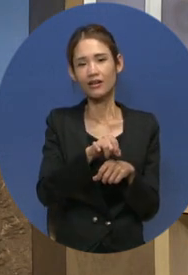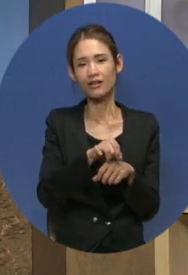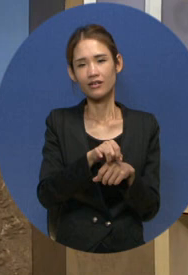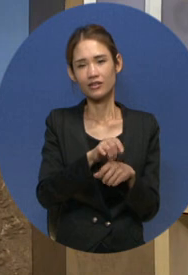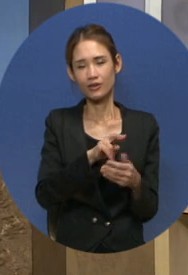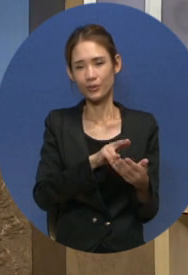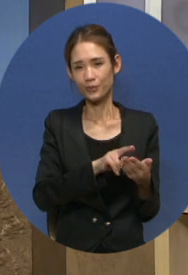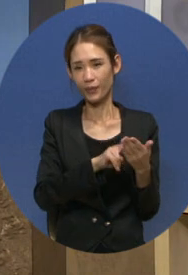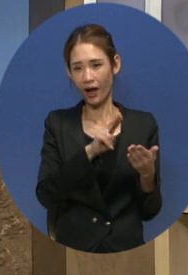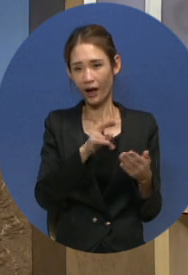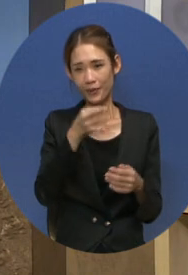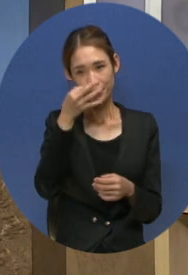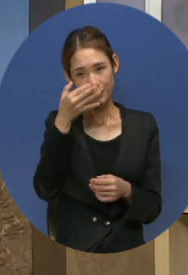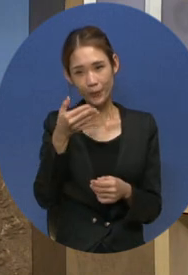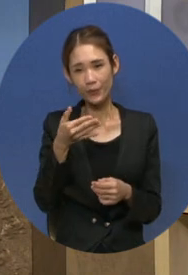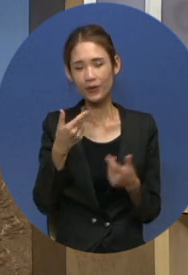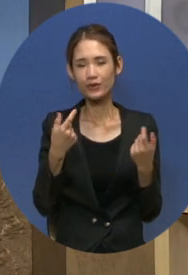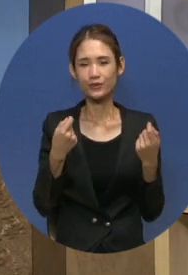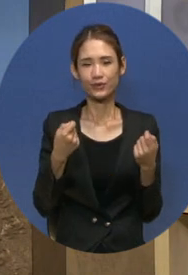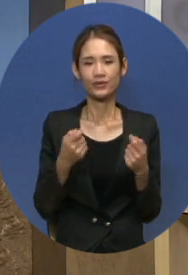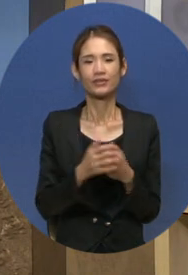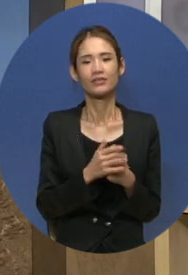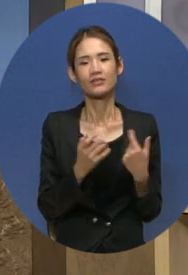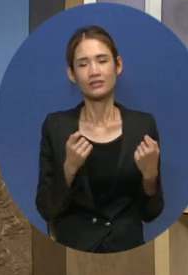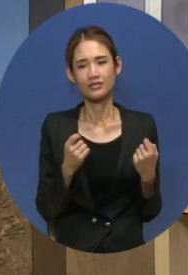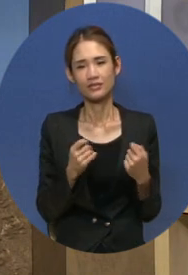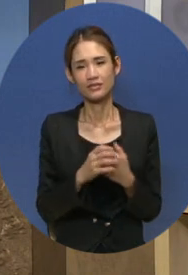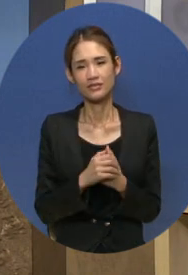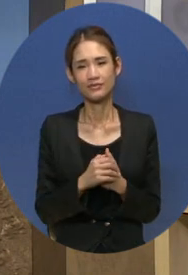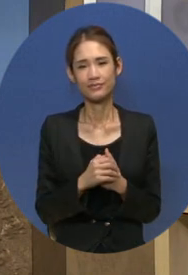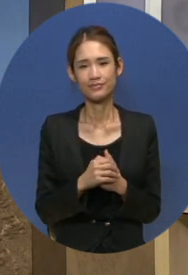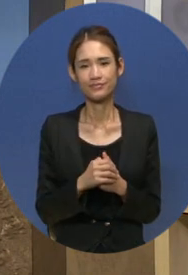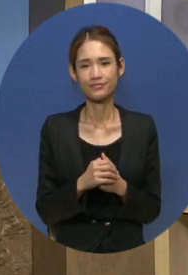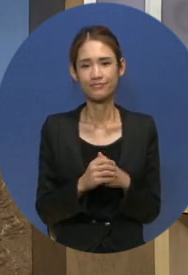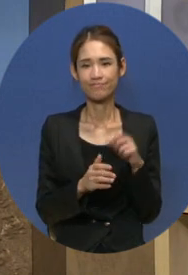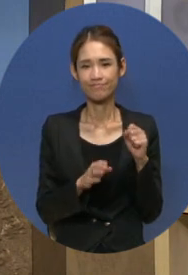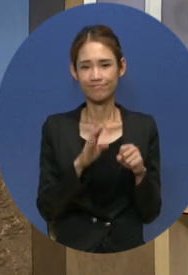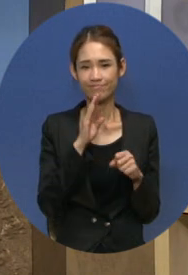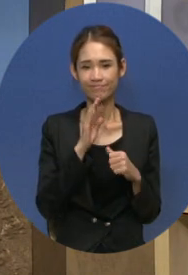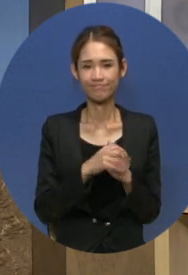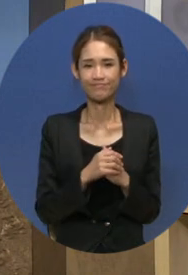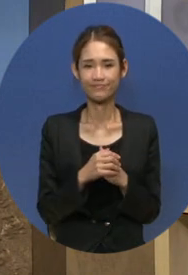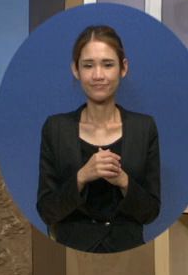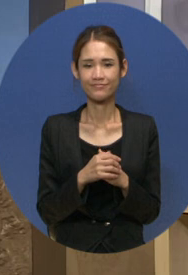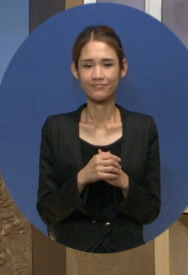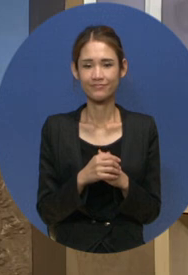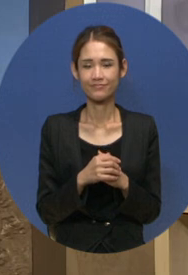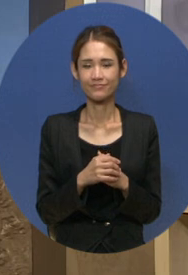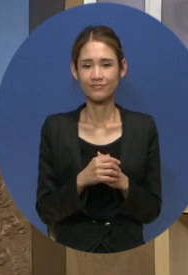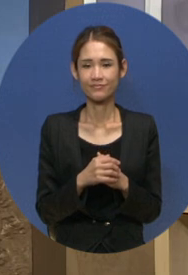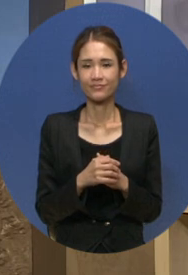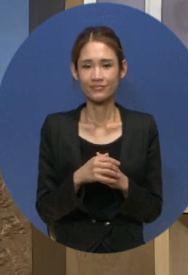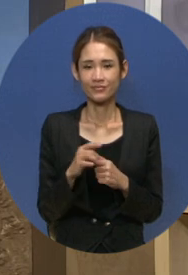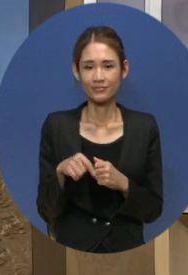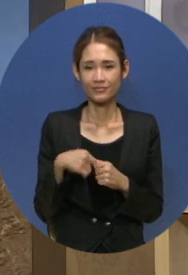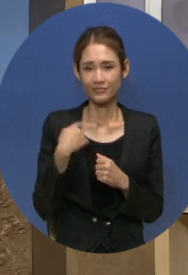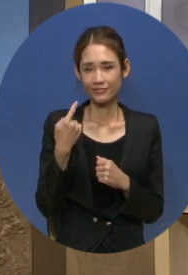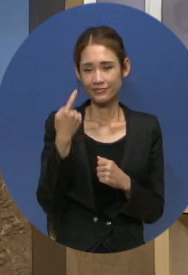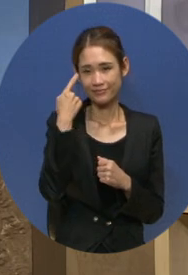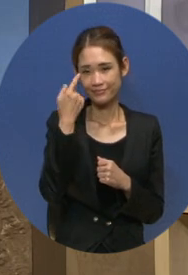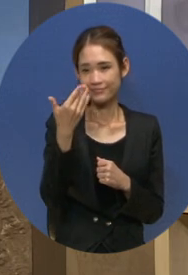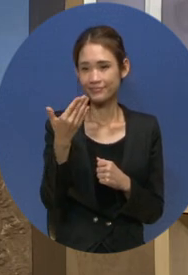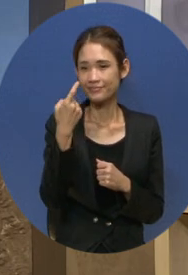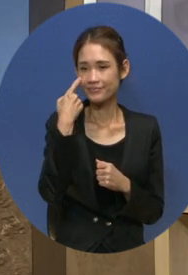이 두각을 나타내실 수 있지 않을까 하는 네, 그런 맞습니다. 생각이 듭니다. 네. 그럼 이제 또 이